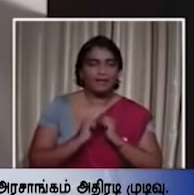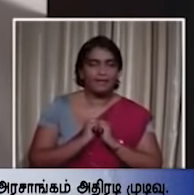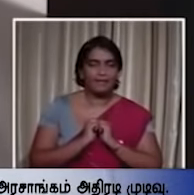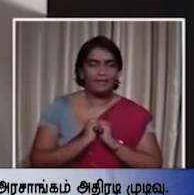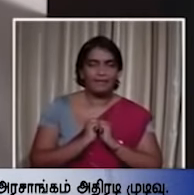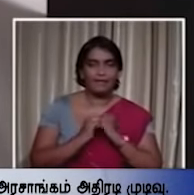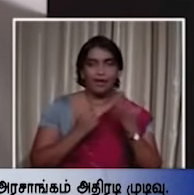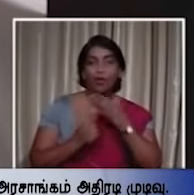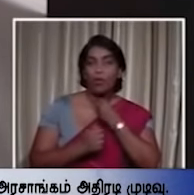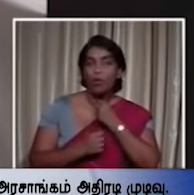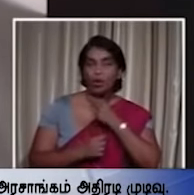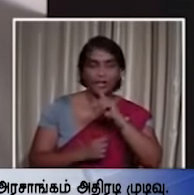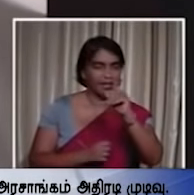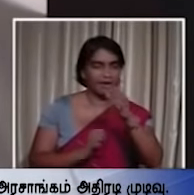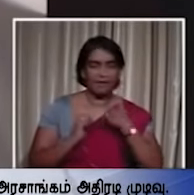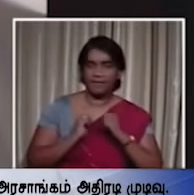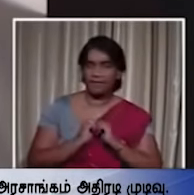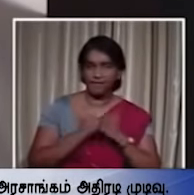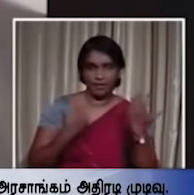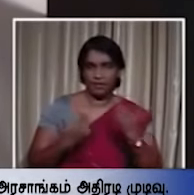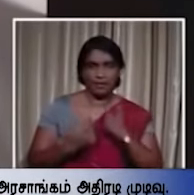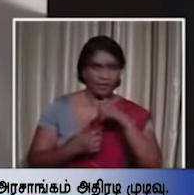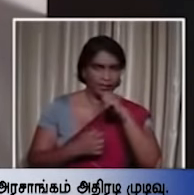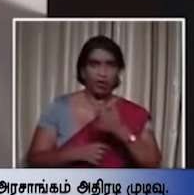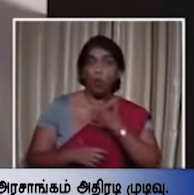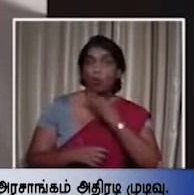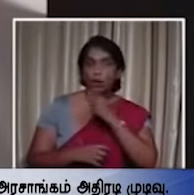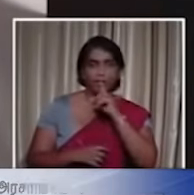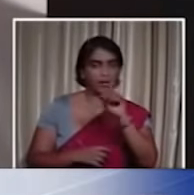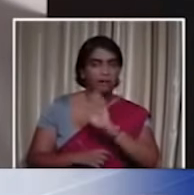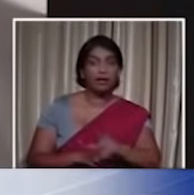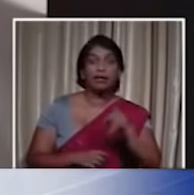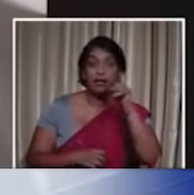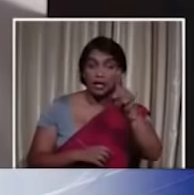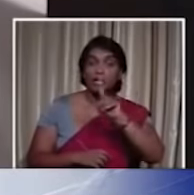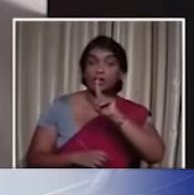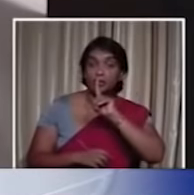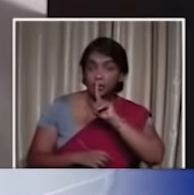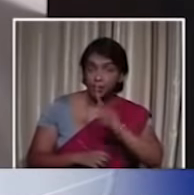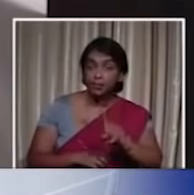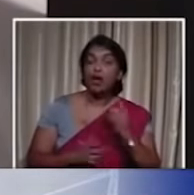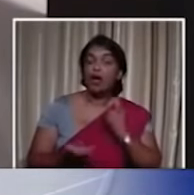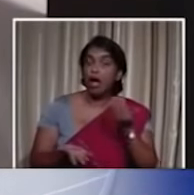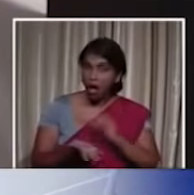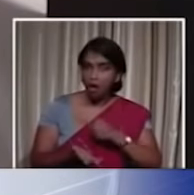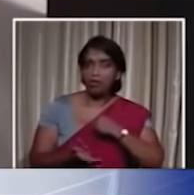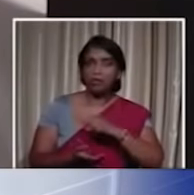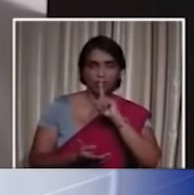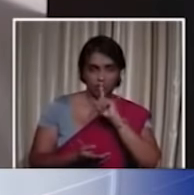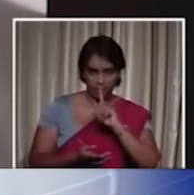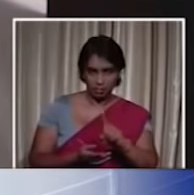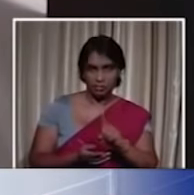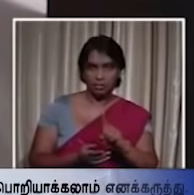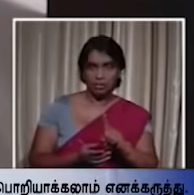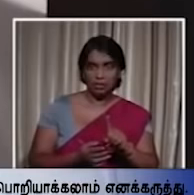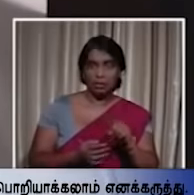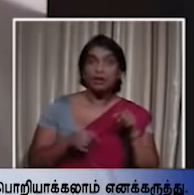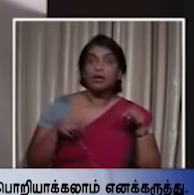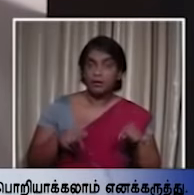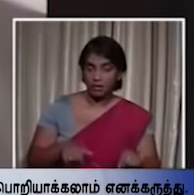நீங்கள் கூறும் போது இங்கிருக்கும் தினேஷ் குணவர்த்தன முன்னால் இருந்தார். மூட்டை கணக்கில் பொய் கூறுவதற்கு எனக்கு எந்த அவசியமும் இல்லை. நீங்கள் கூறிய